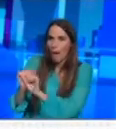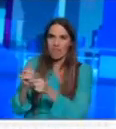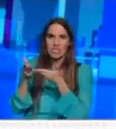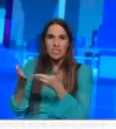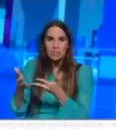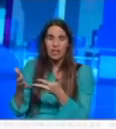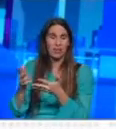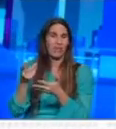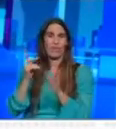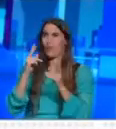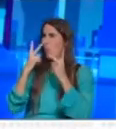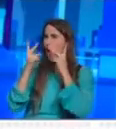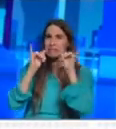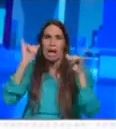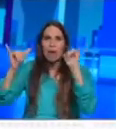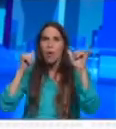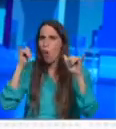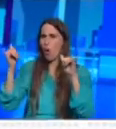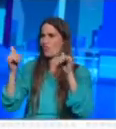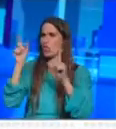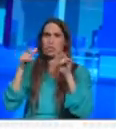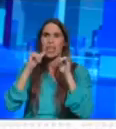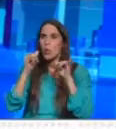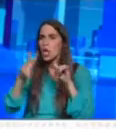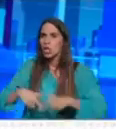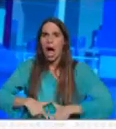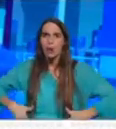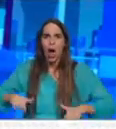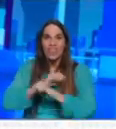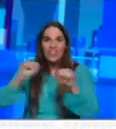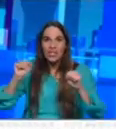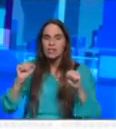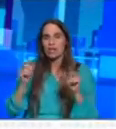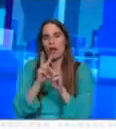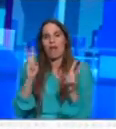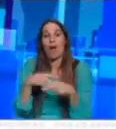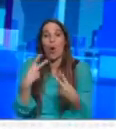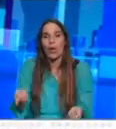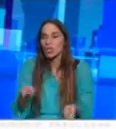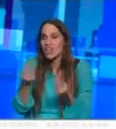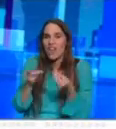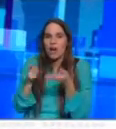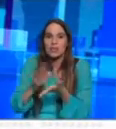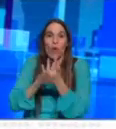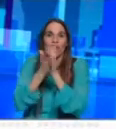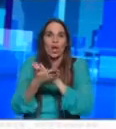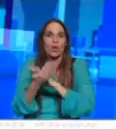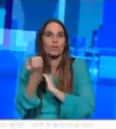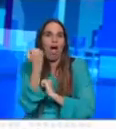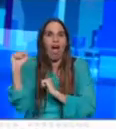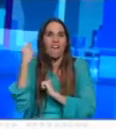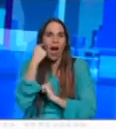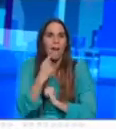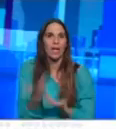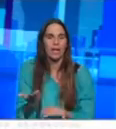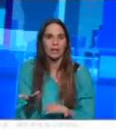ולאור מלא צרכות של מלא אנשים שצעקו, יש לו חגורת נפץ, יש לו... לא יכול להיות שהדבר הזה הופך להיות עבירה פלילית, לא יכול להיות